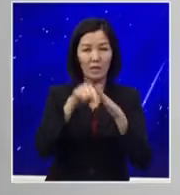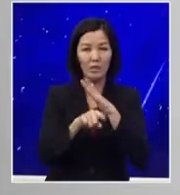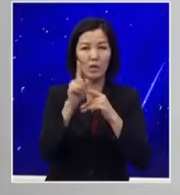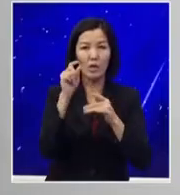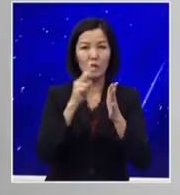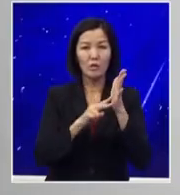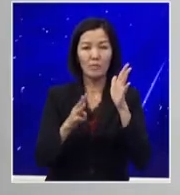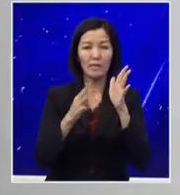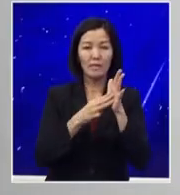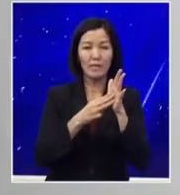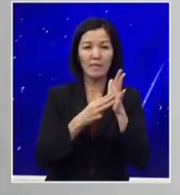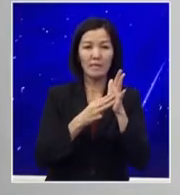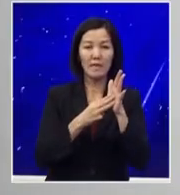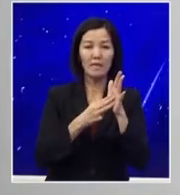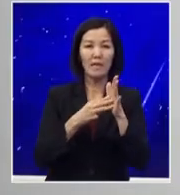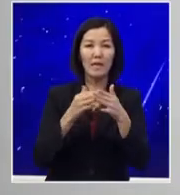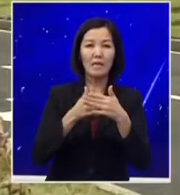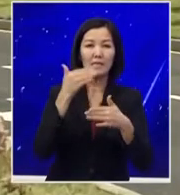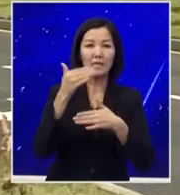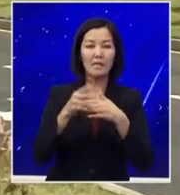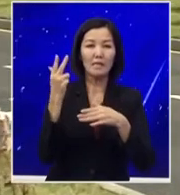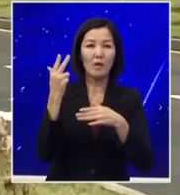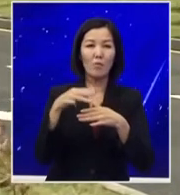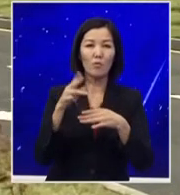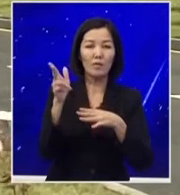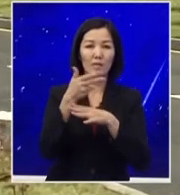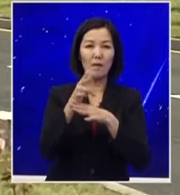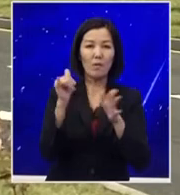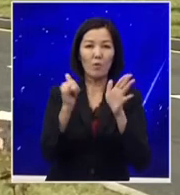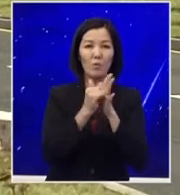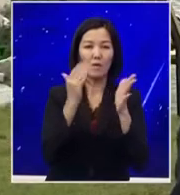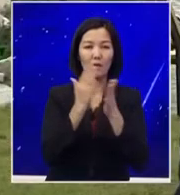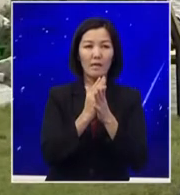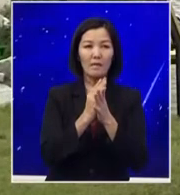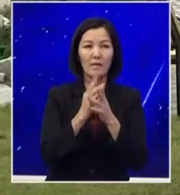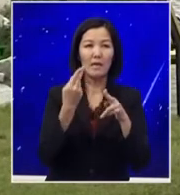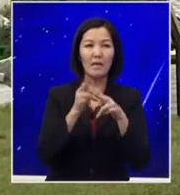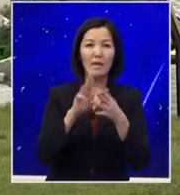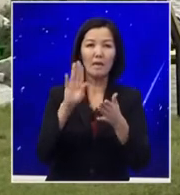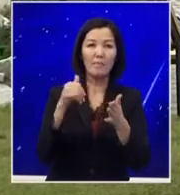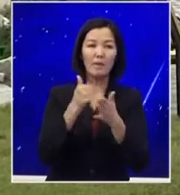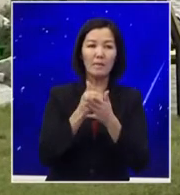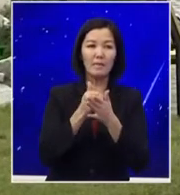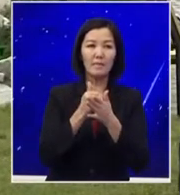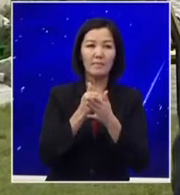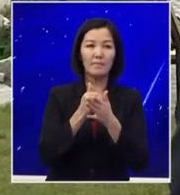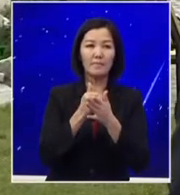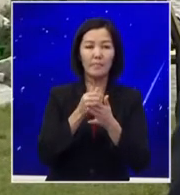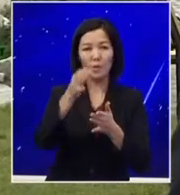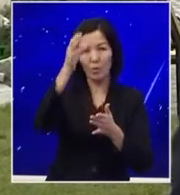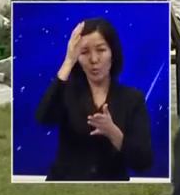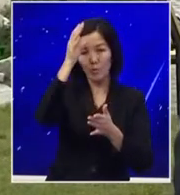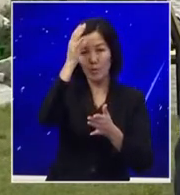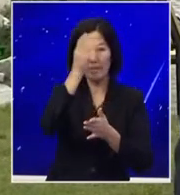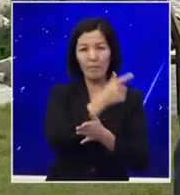128, сыртында 30 камера орнатылған. Ең бастысы... Бұл вентиляциямыздың ерекшелігі, умная больница